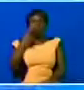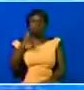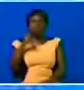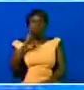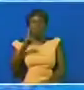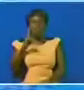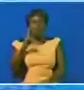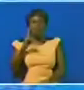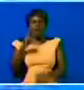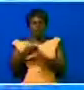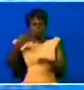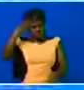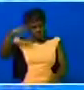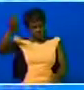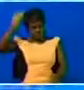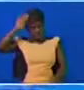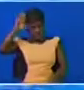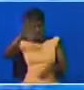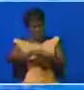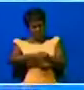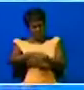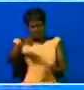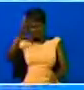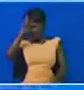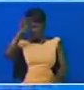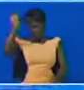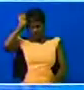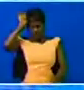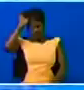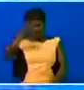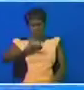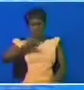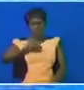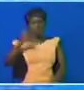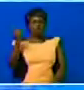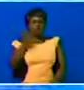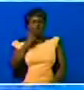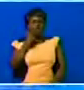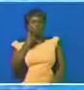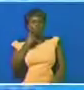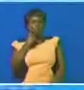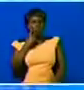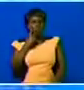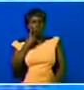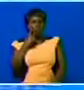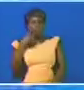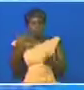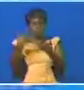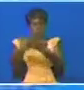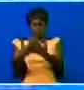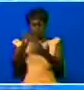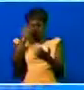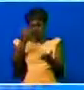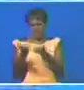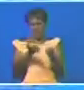inayodaiwa kuwa ya kemikali kutoka Brazil imenaswa na polisi mjini Eldoret, huku mmiliki wa duka kuu la Khetias akizuiliwa kwa tuhuma za